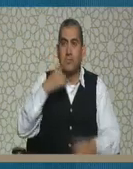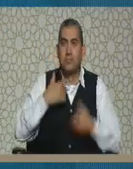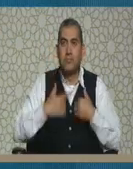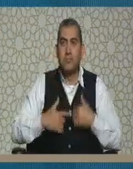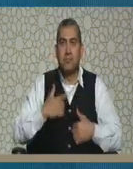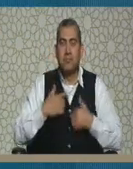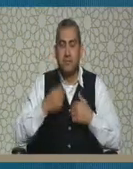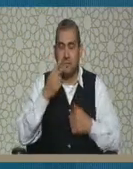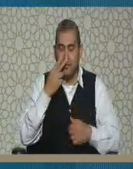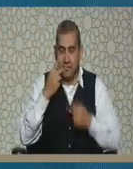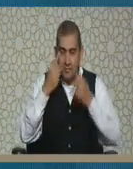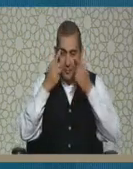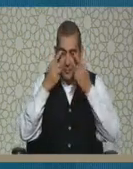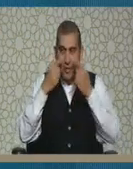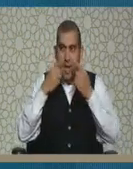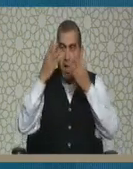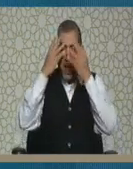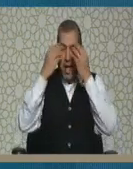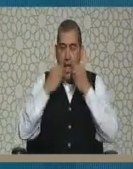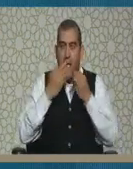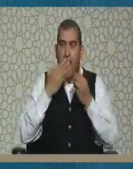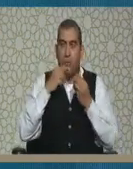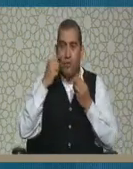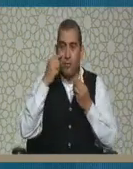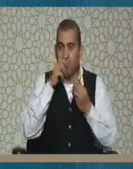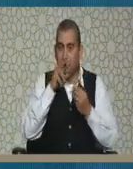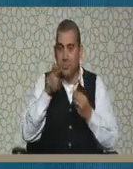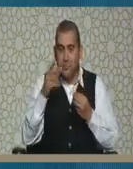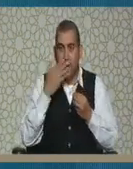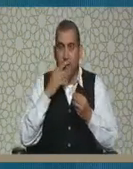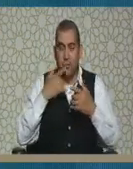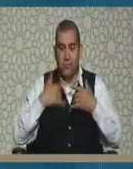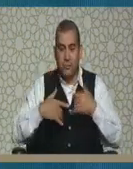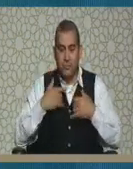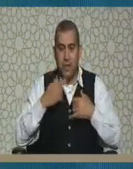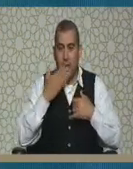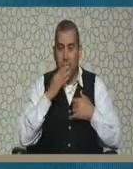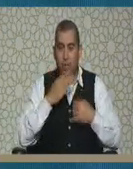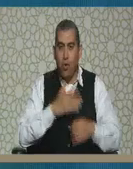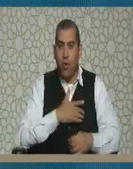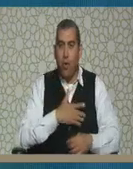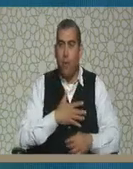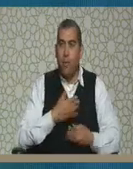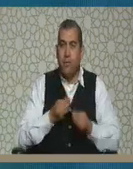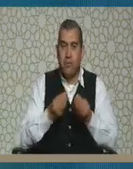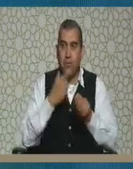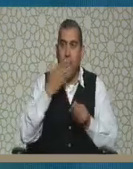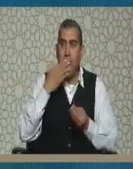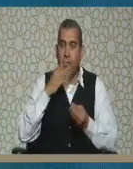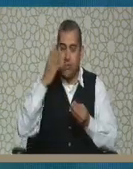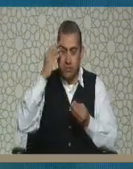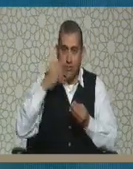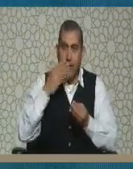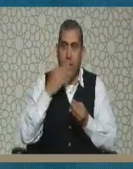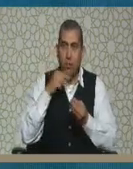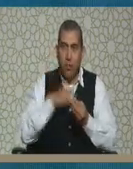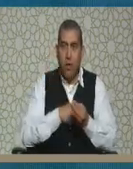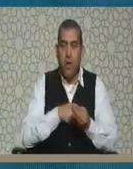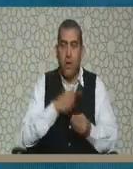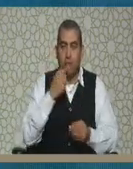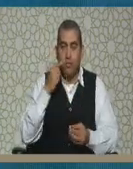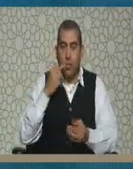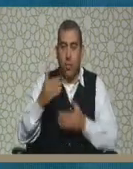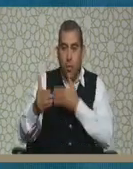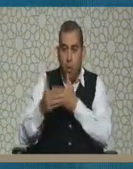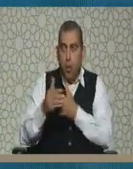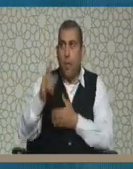البصر وقل الحمد لله واستشعر نعمه المحبه واستشعر نعمه القرب